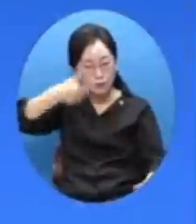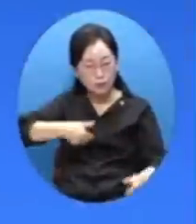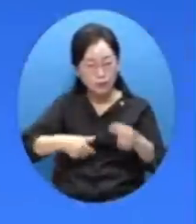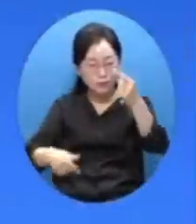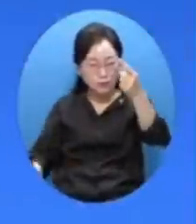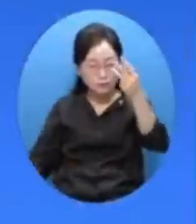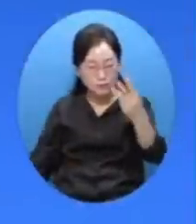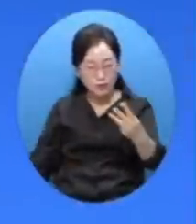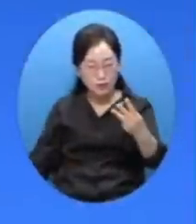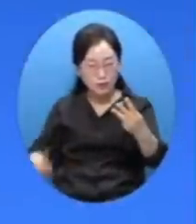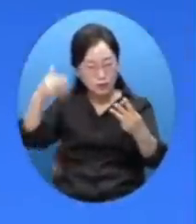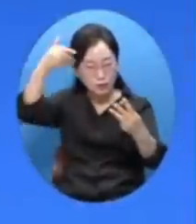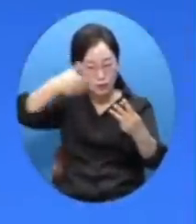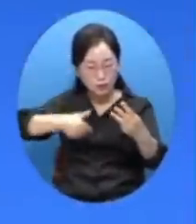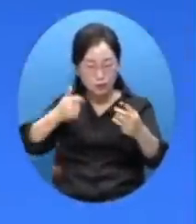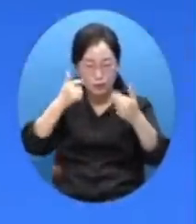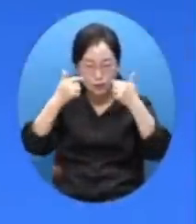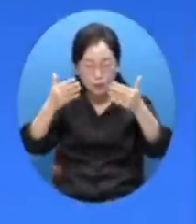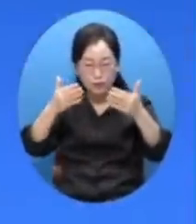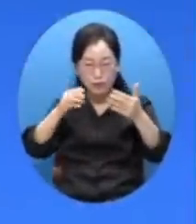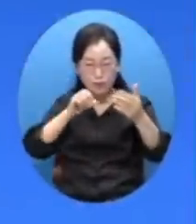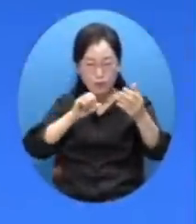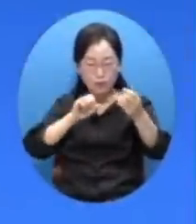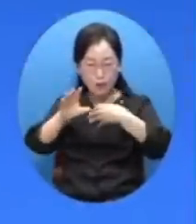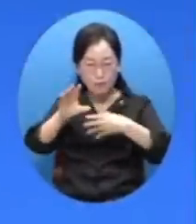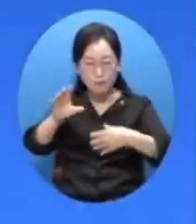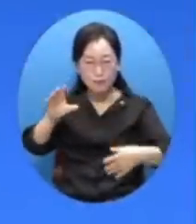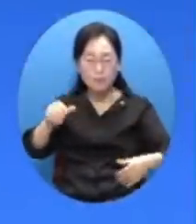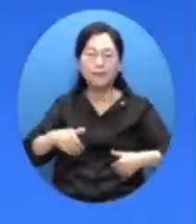대한 분명한 답을 갖고 있어야 합니다.